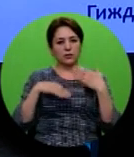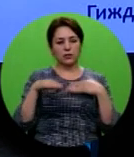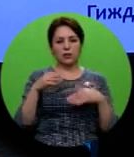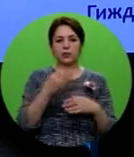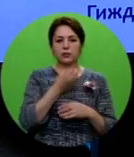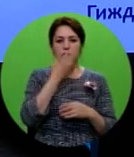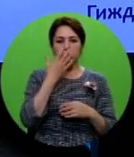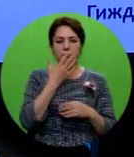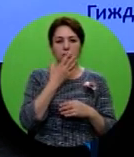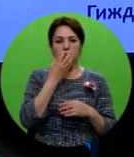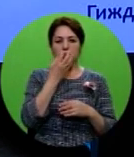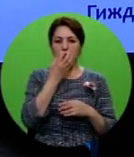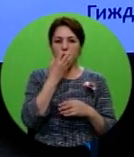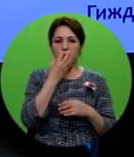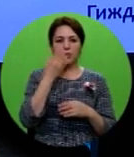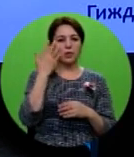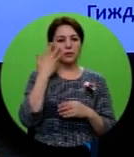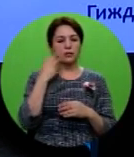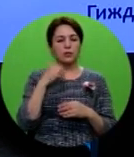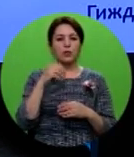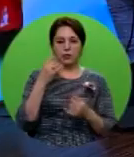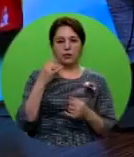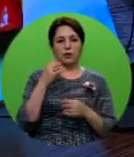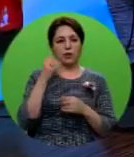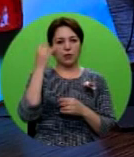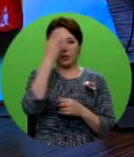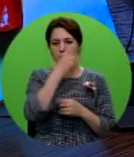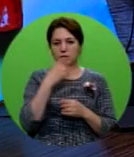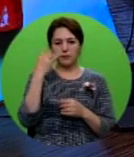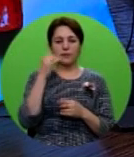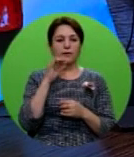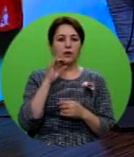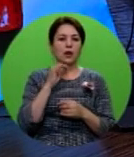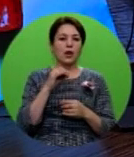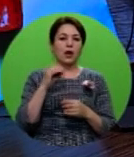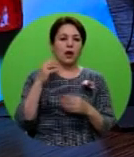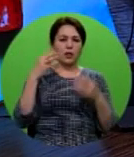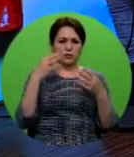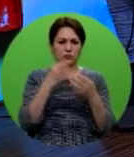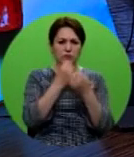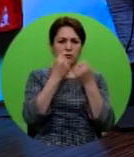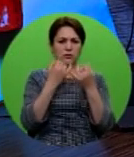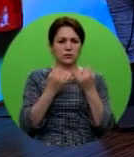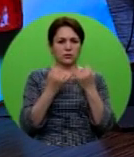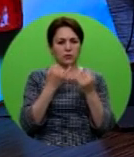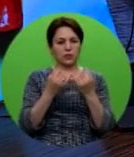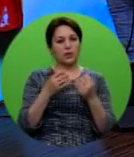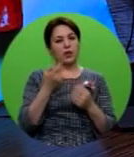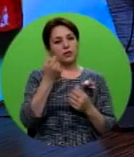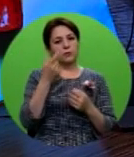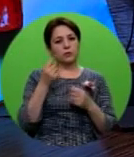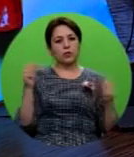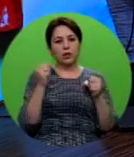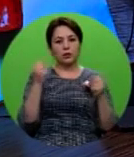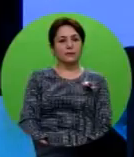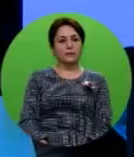теплых оттенков: желтый, коричневый, оранжевый цвет, ну и немного холодные оттенки также присутствуют в